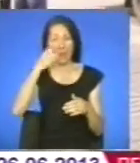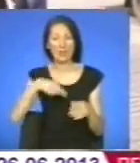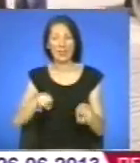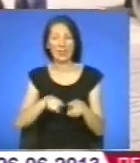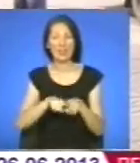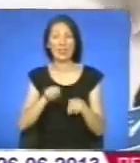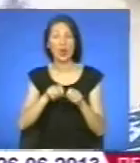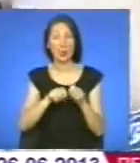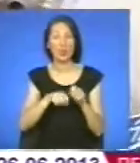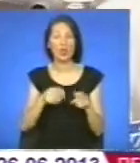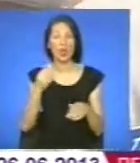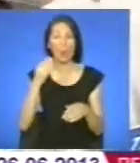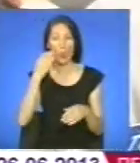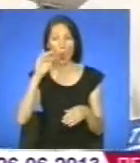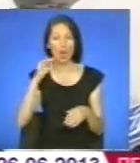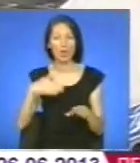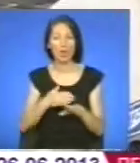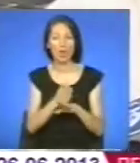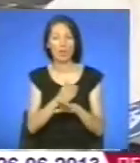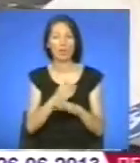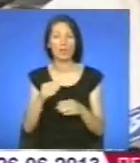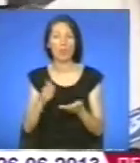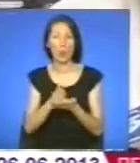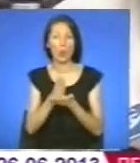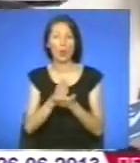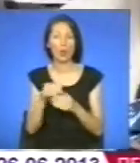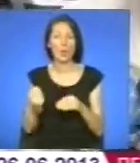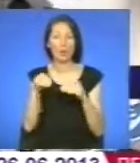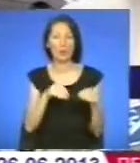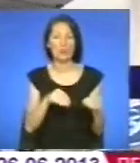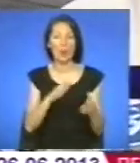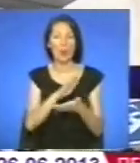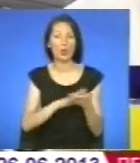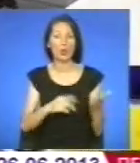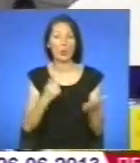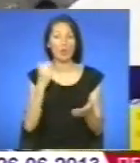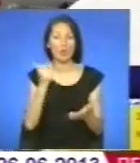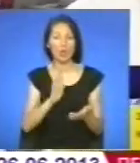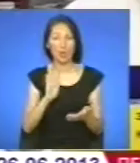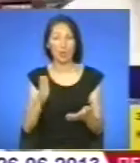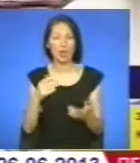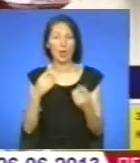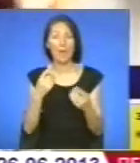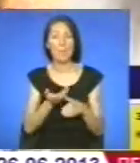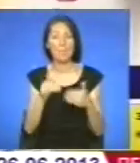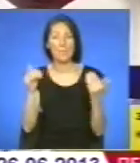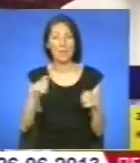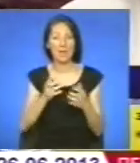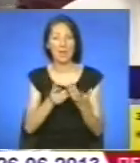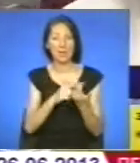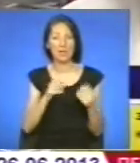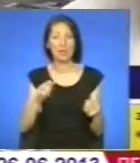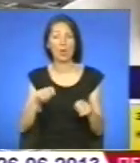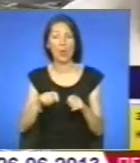послуг перевезення. Протягом першого тижня була десь більша кількість порушень, в тому числі були випадки, 2 випадки